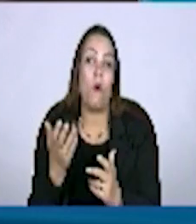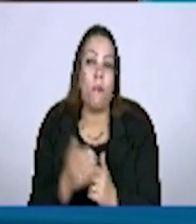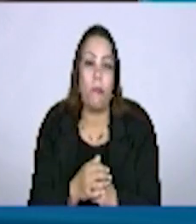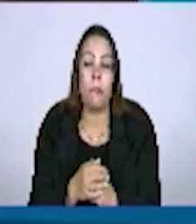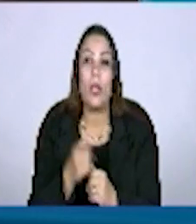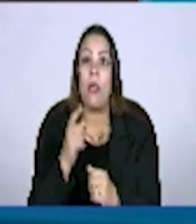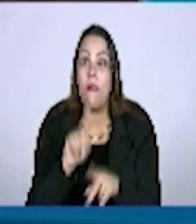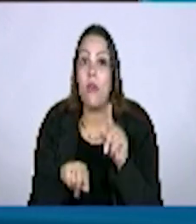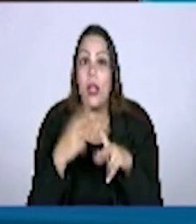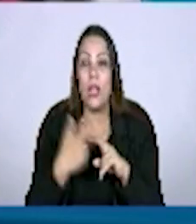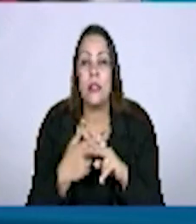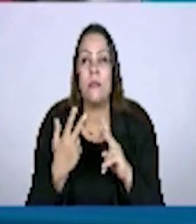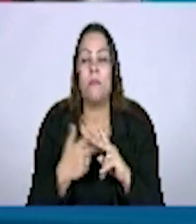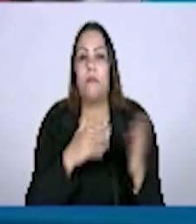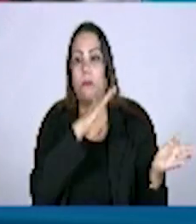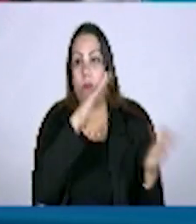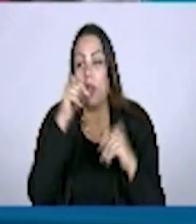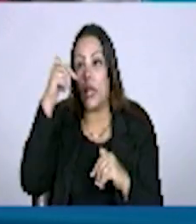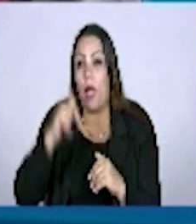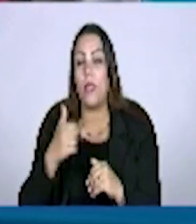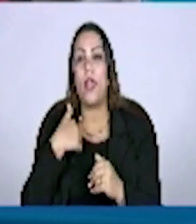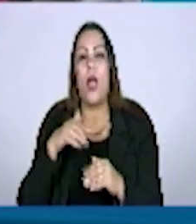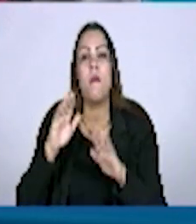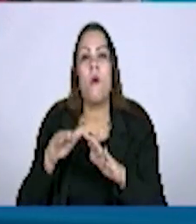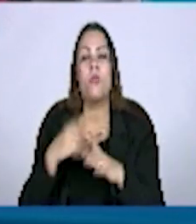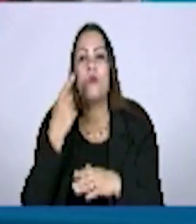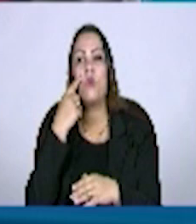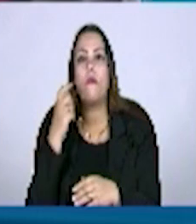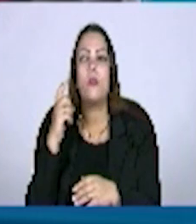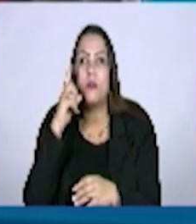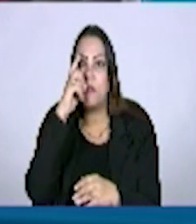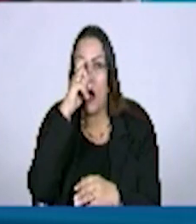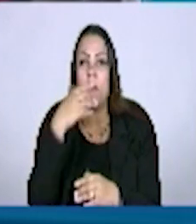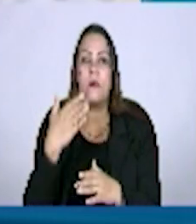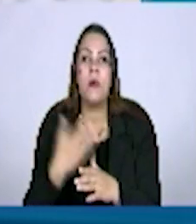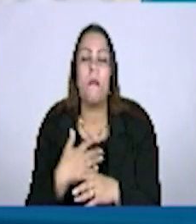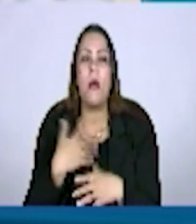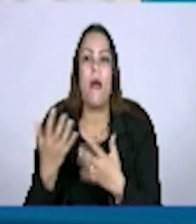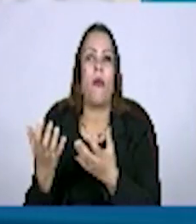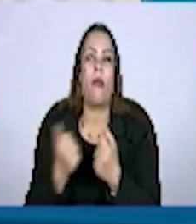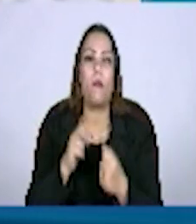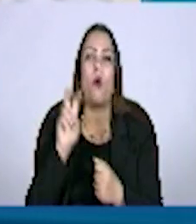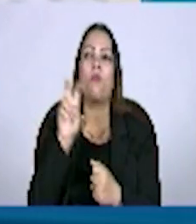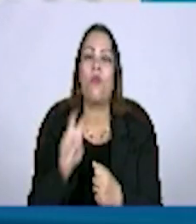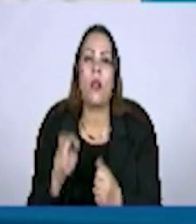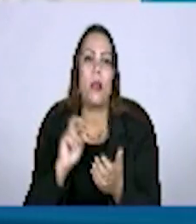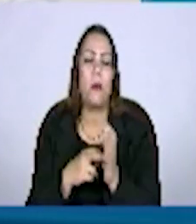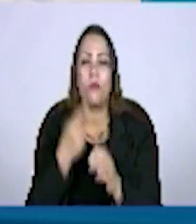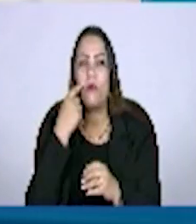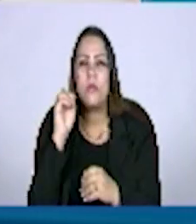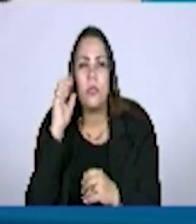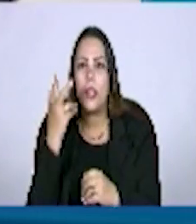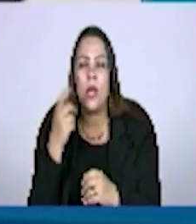بعض المستوردين بيقول لك النهارده انا لازلت بواجه صعوبه في مسائل الحصول على الدولار طب بتواجه صعوبه ازاي